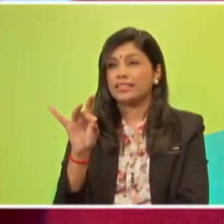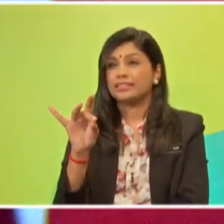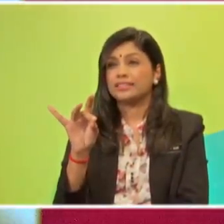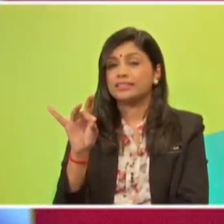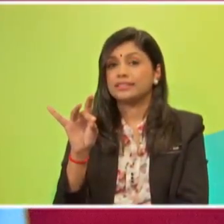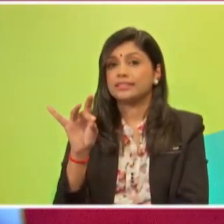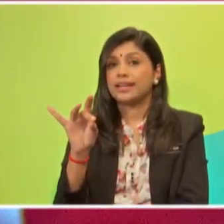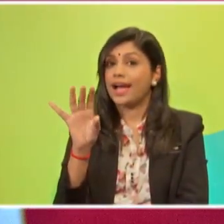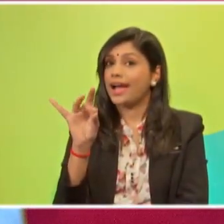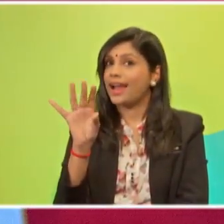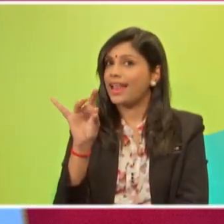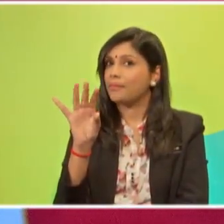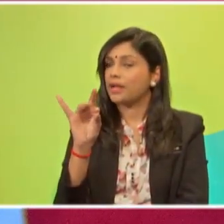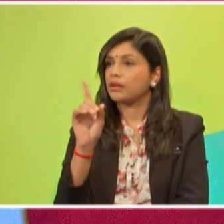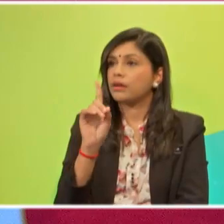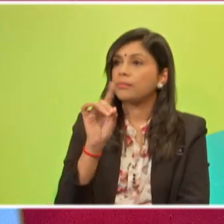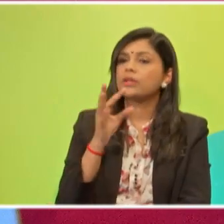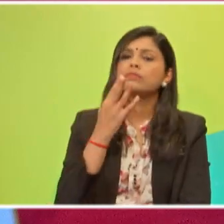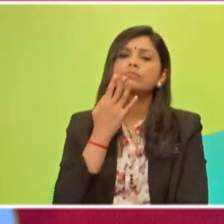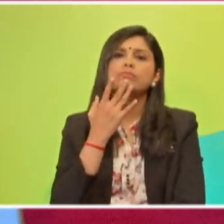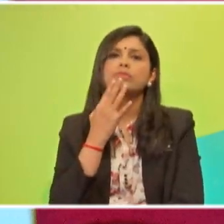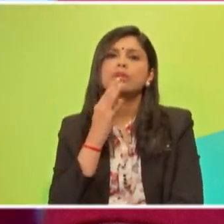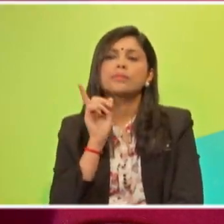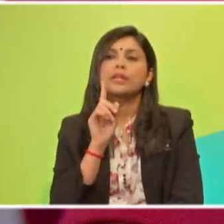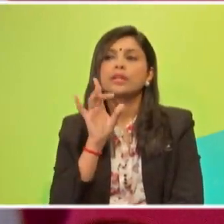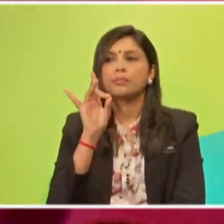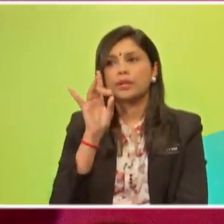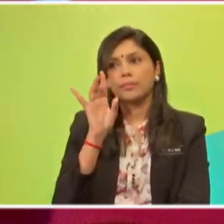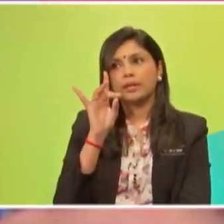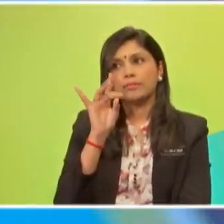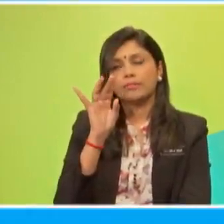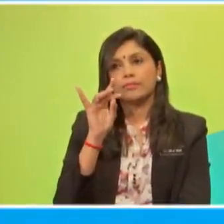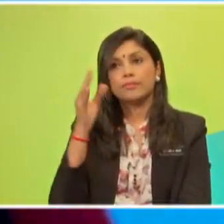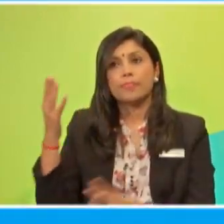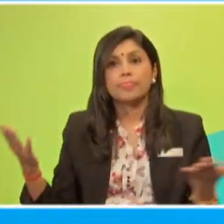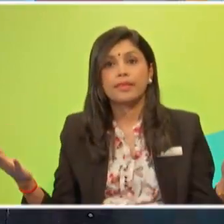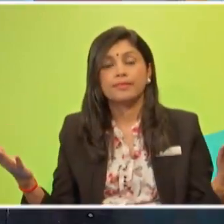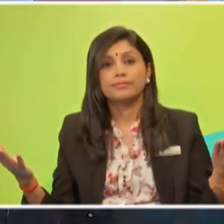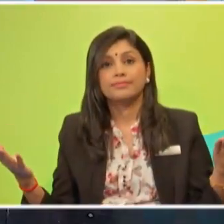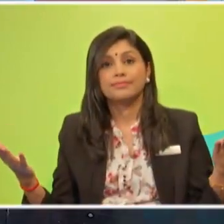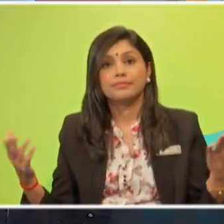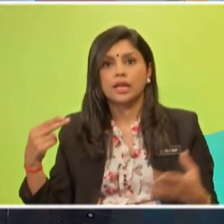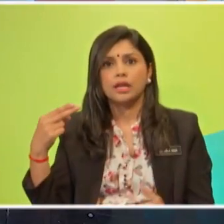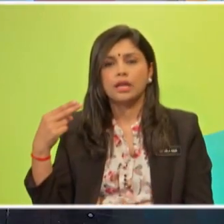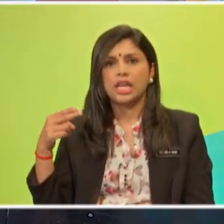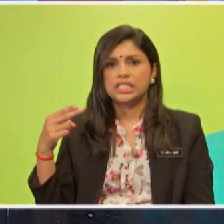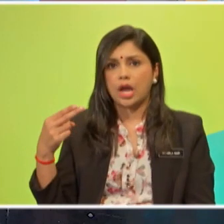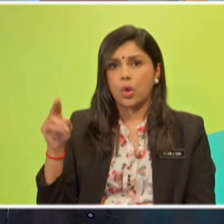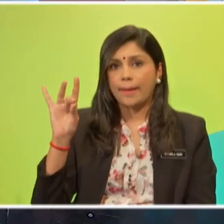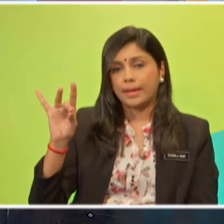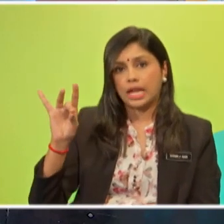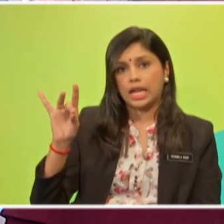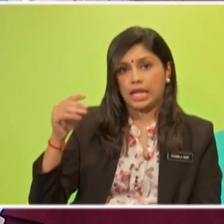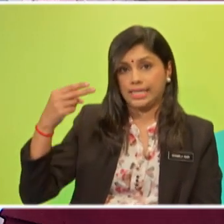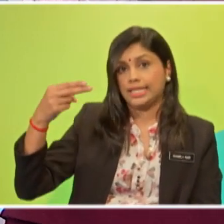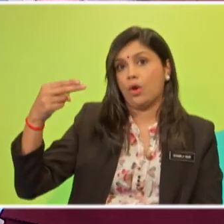lapan. Mana ada satu nombor lapan, Sean? Cikgu, yang nombor lapan adalah yang warna hijau. Betul ke murid-murid di rumah?